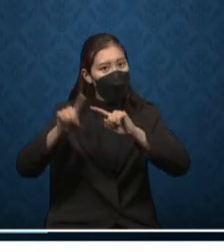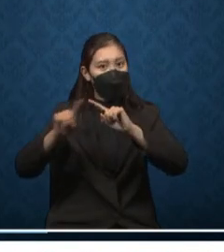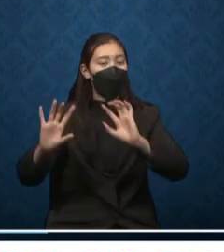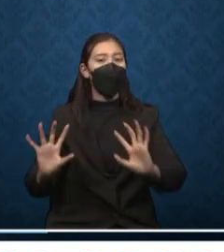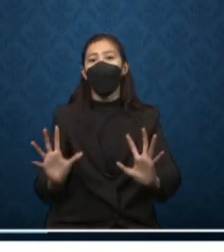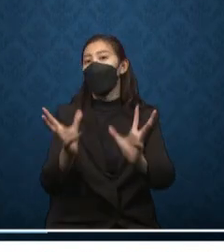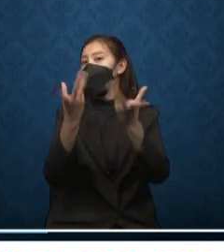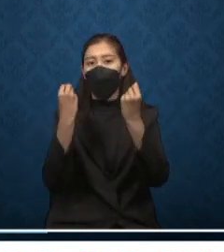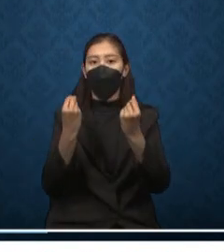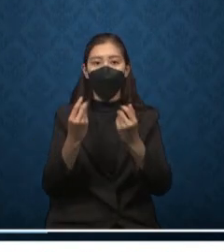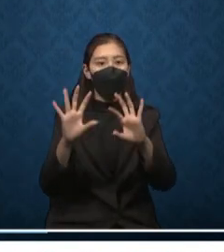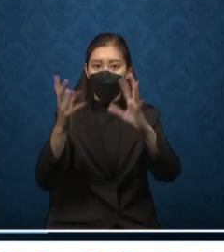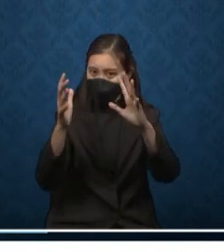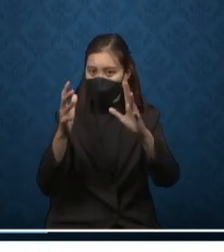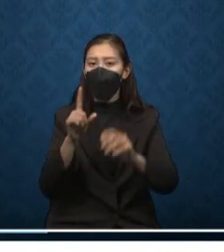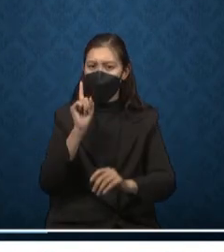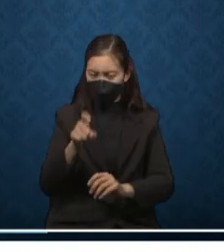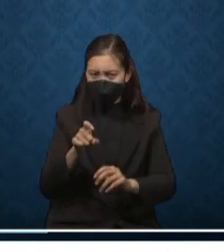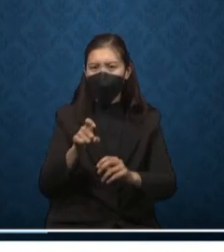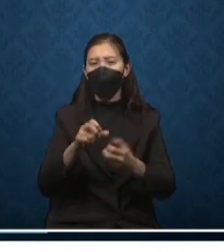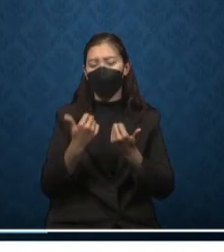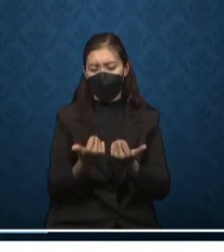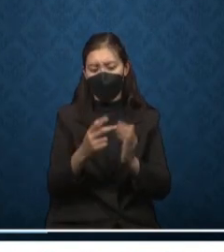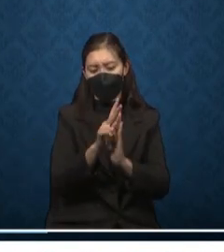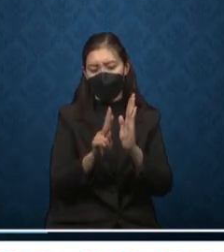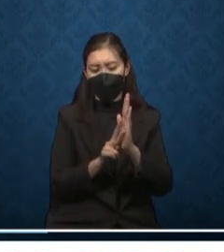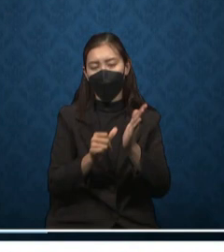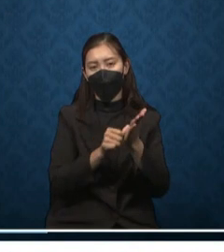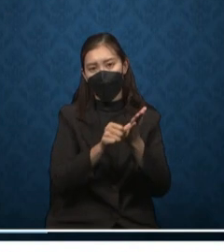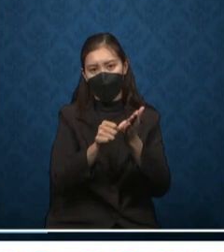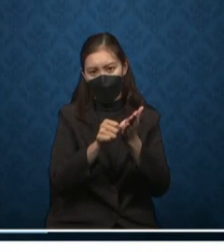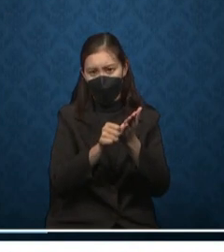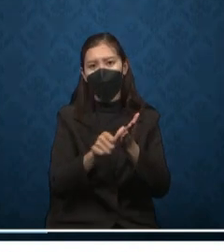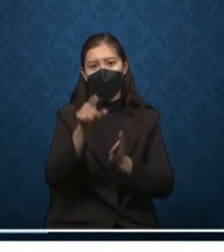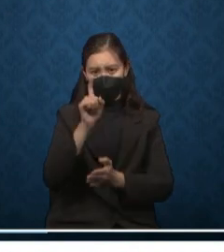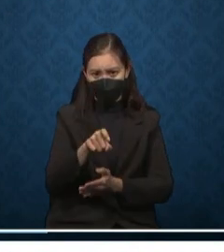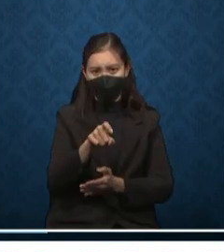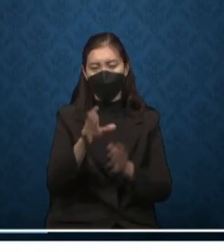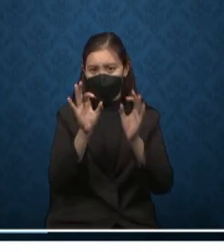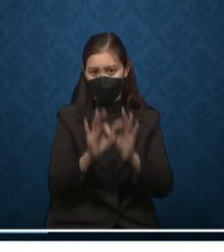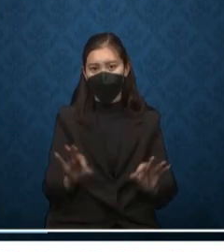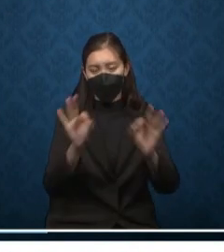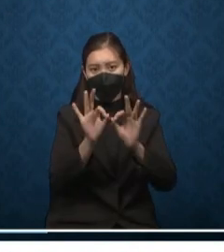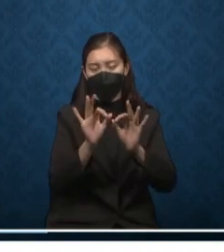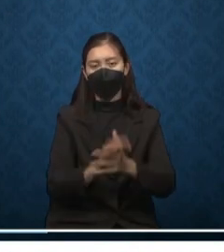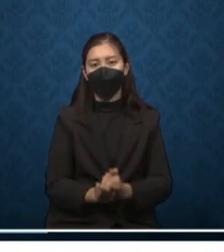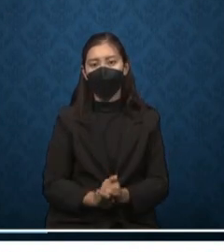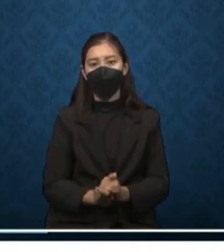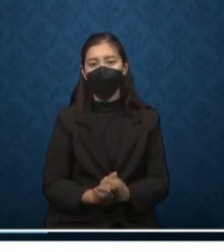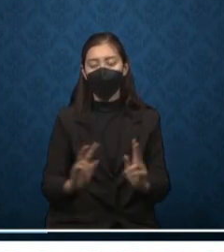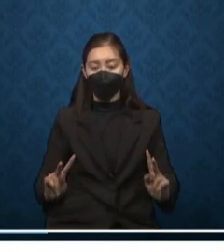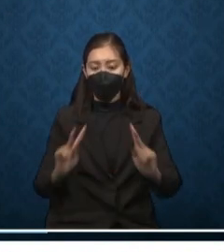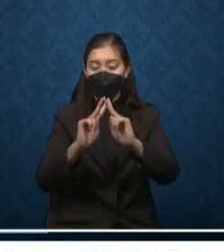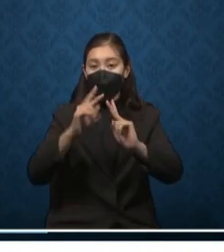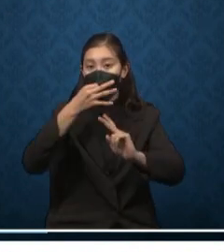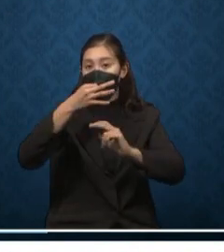จะต้องเร่งแก้ไขแต่สิ่งที่พบก็คือว่าขาดเจ้าภาพครับท่านประธานครับกรมทรัพยากรทางทะเลและชายฝั่งจริงๆแล้วห่วง